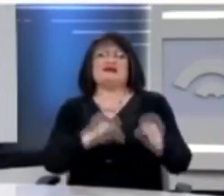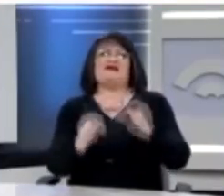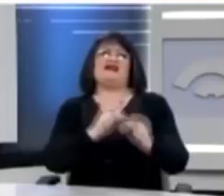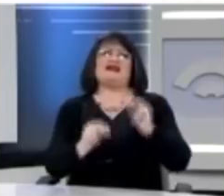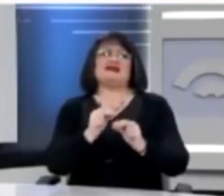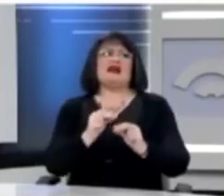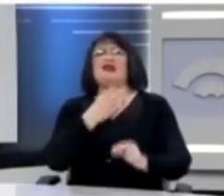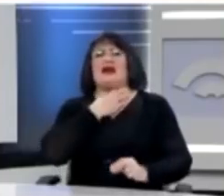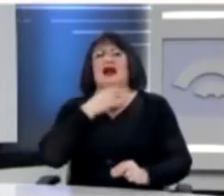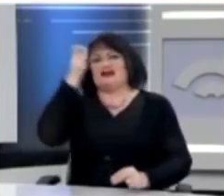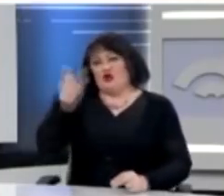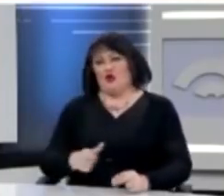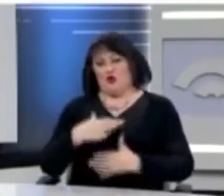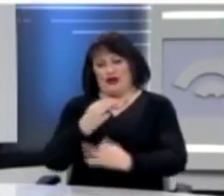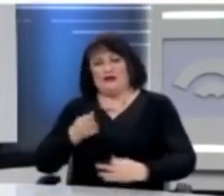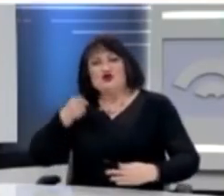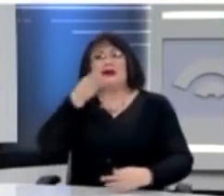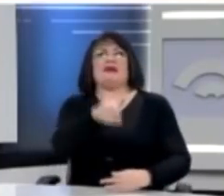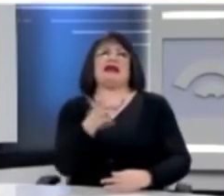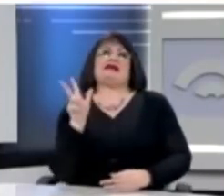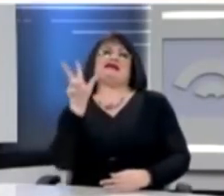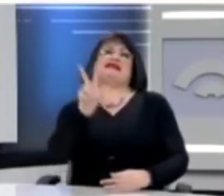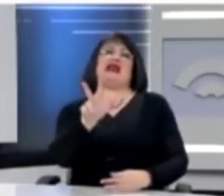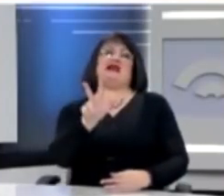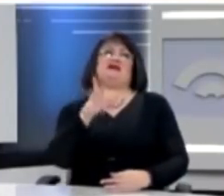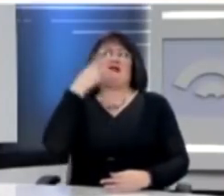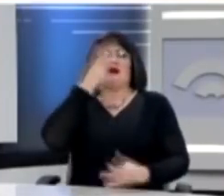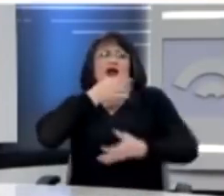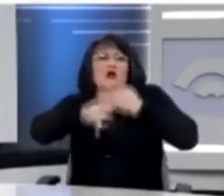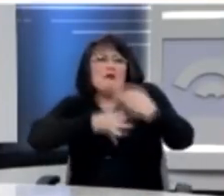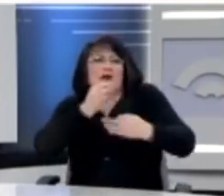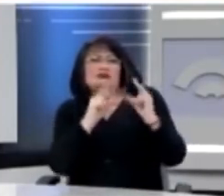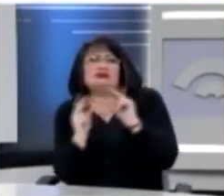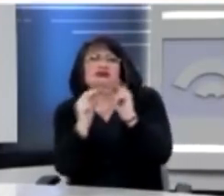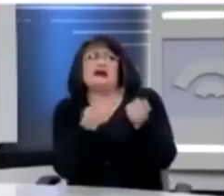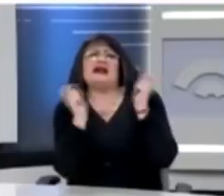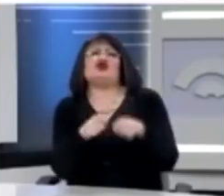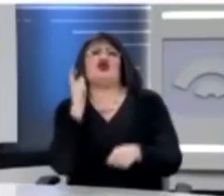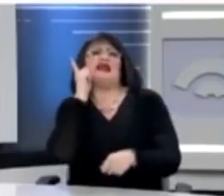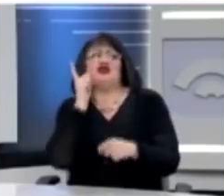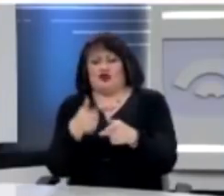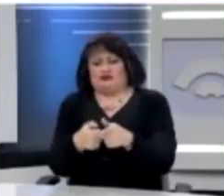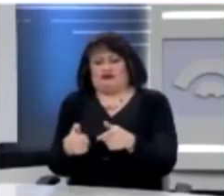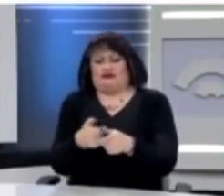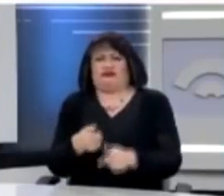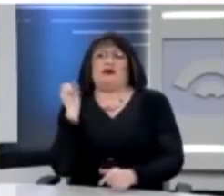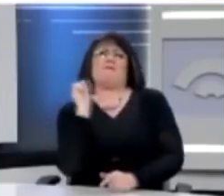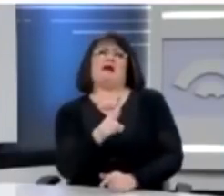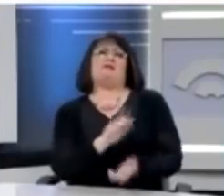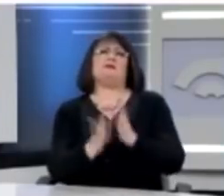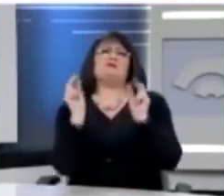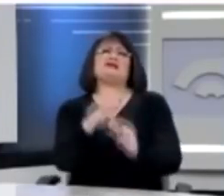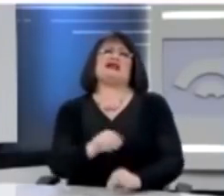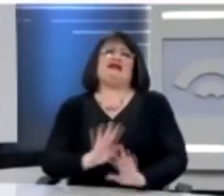αυτοπρόσωπη συμμετοχή στη συνέλευση, χωρίς δικαίωμα λόγου, συζήτησης, αντιπαράθεσης. Υγεία είναι μέσα στο